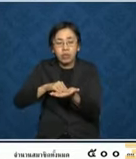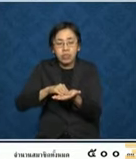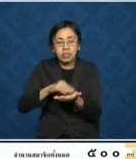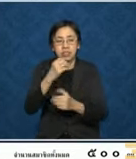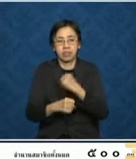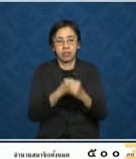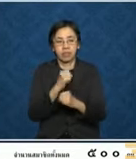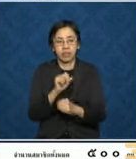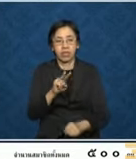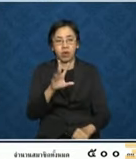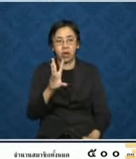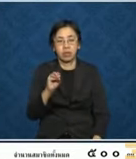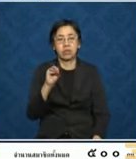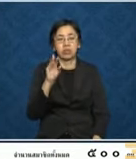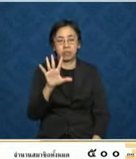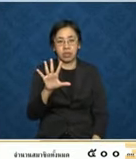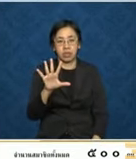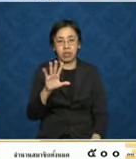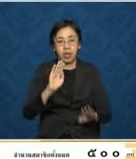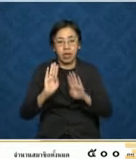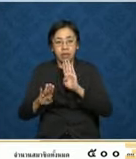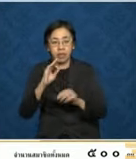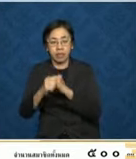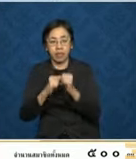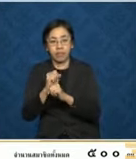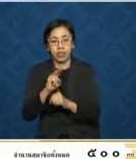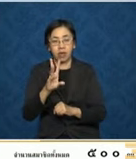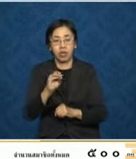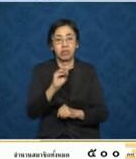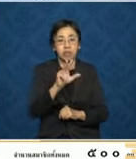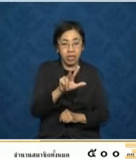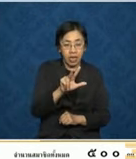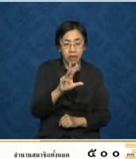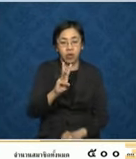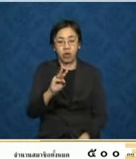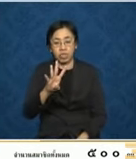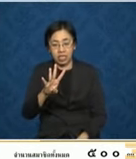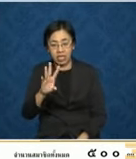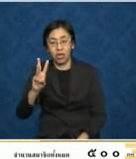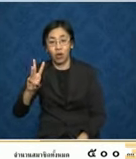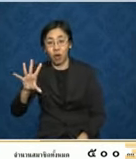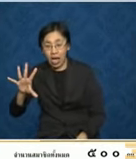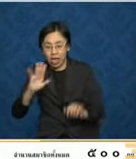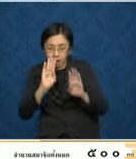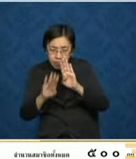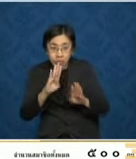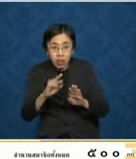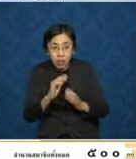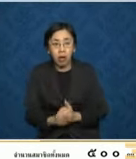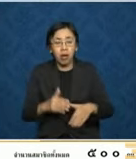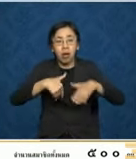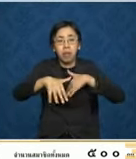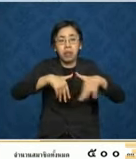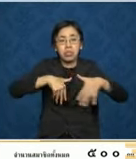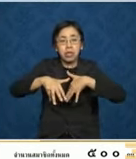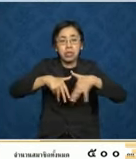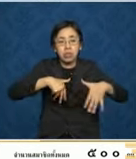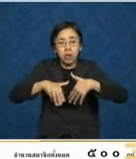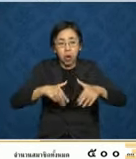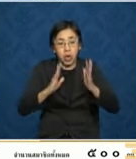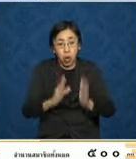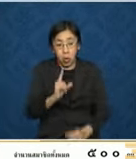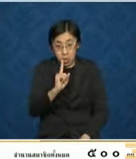ปี2565นะครับเทียบกับปี2563และ2564แสดงให้เห็นว่าประชากรคนหนึ่งมีความสาม